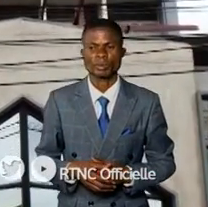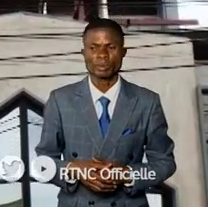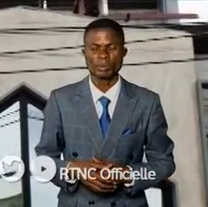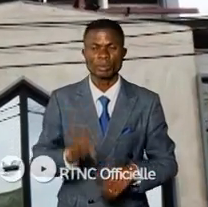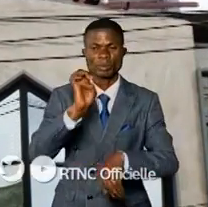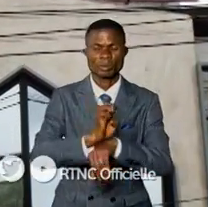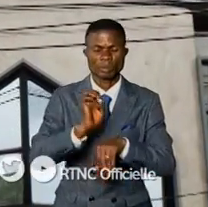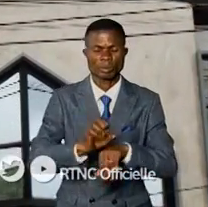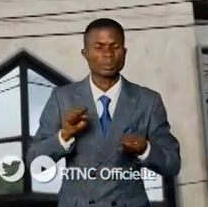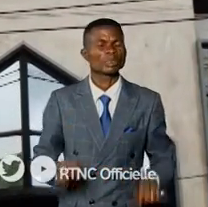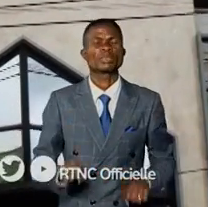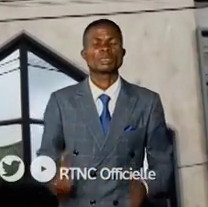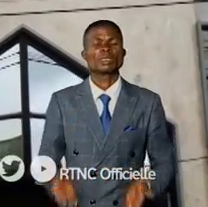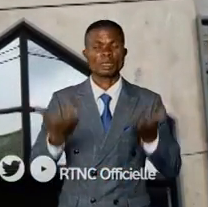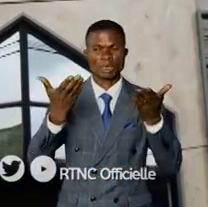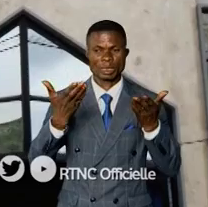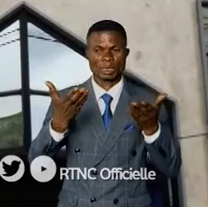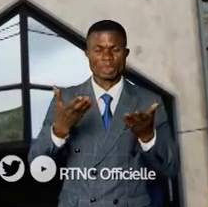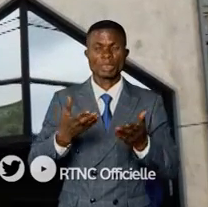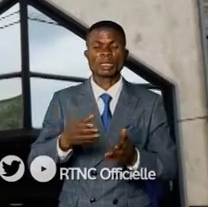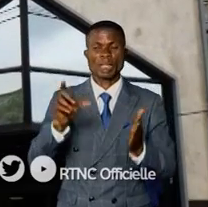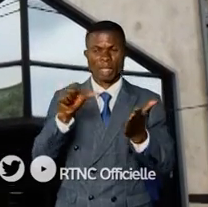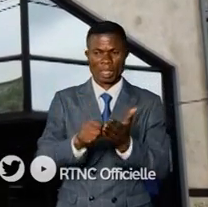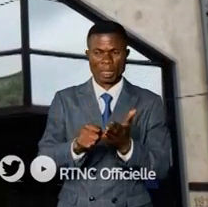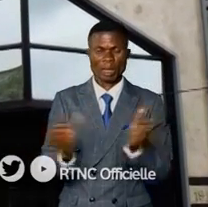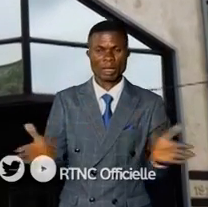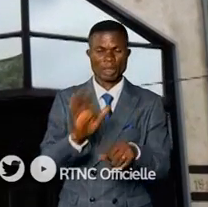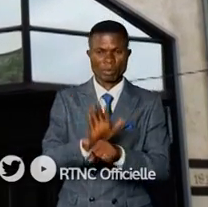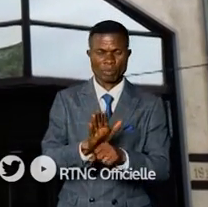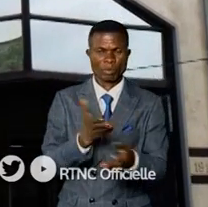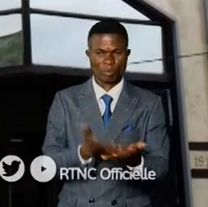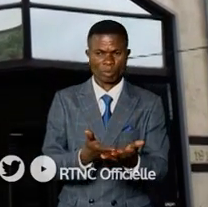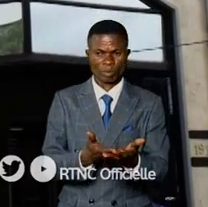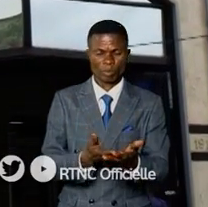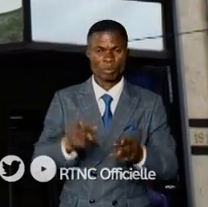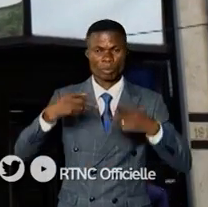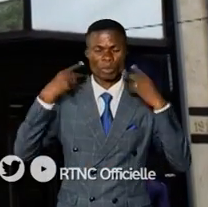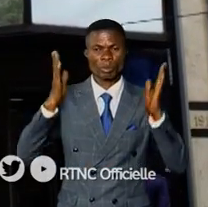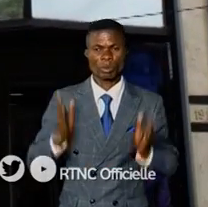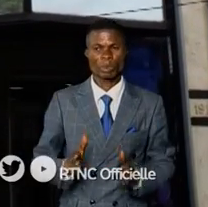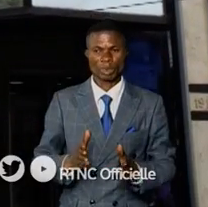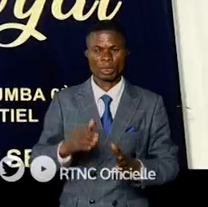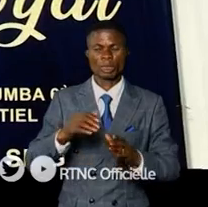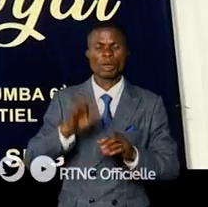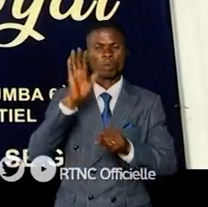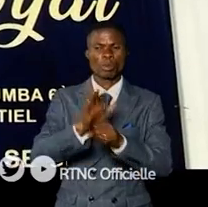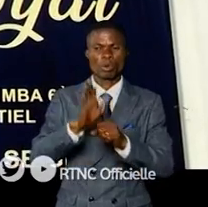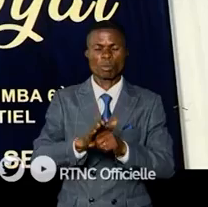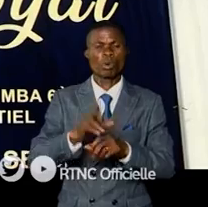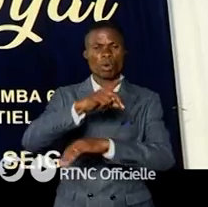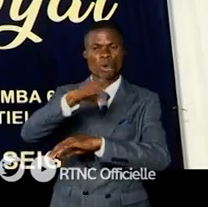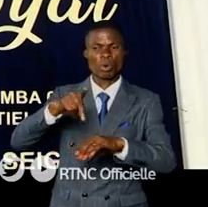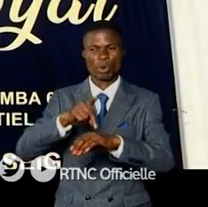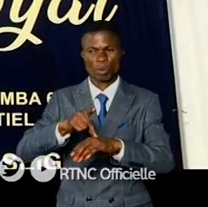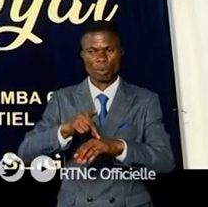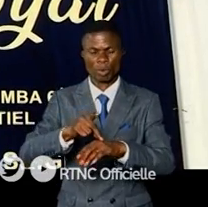Les églises de réveil, avec le nombre de ses fidèles encadrés par les pasteurs à travers les dizaines des milliers de paroisses